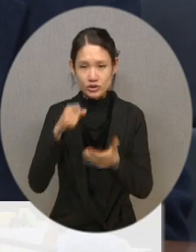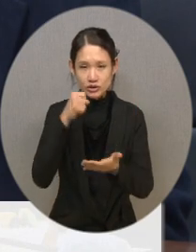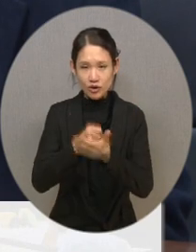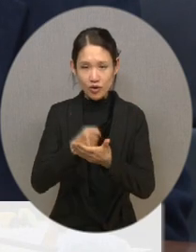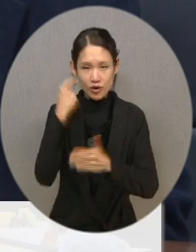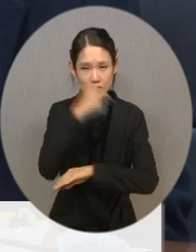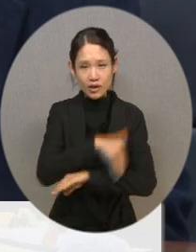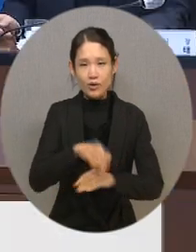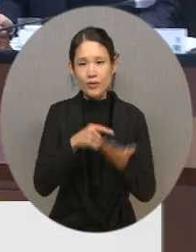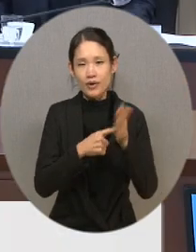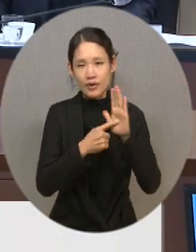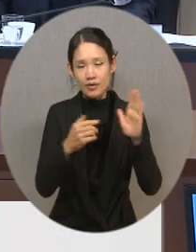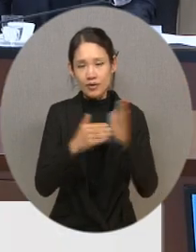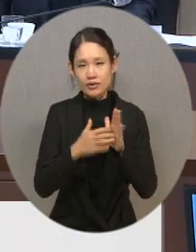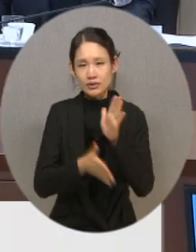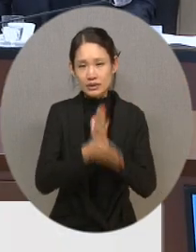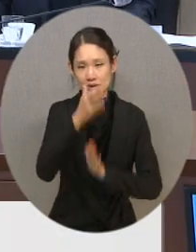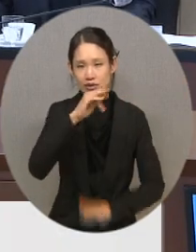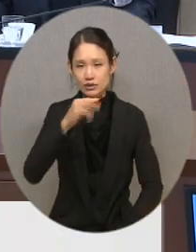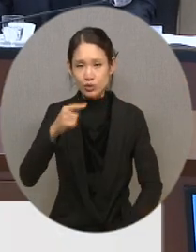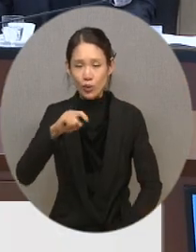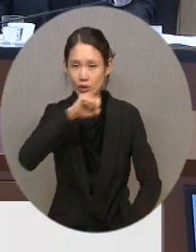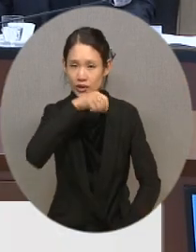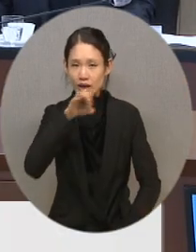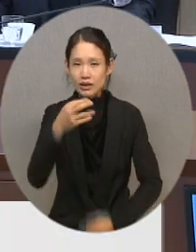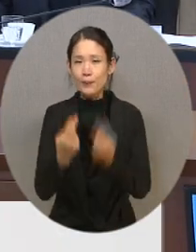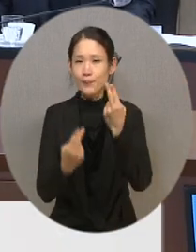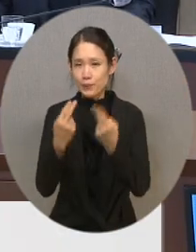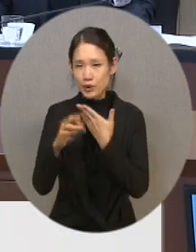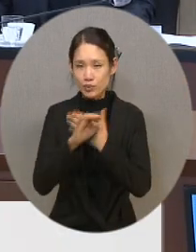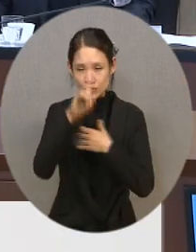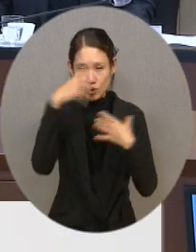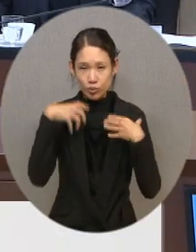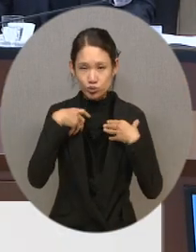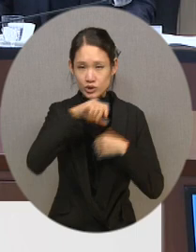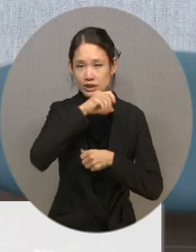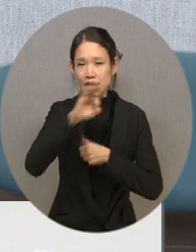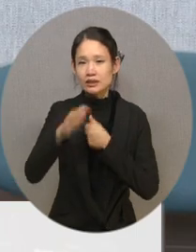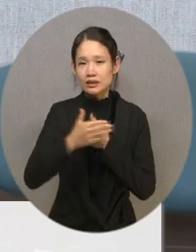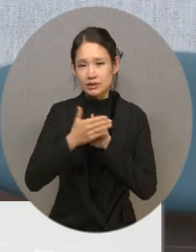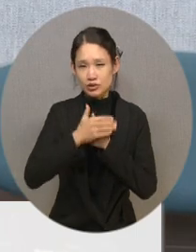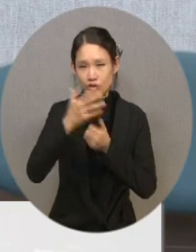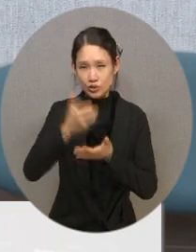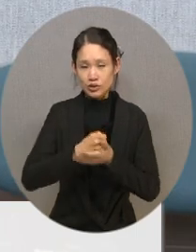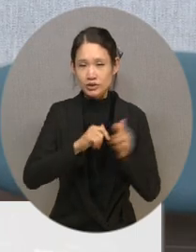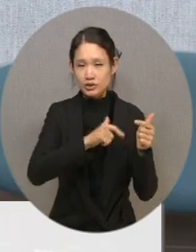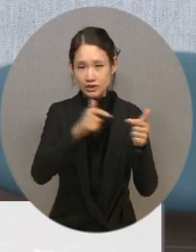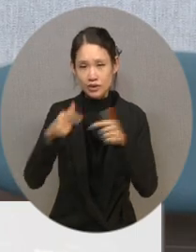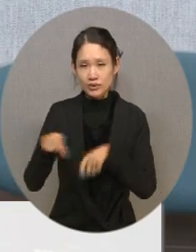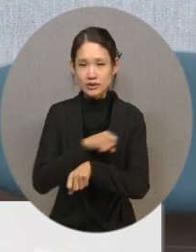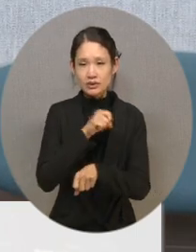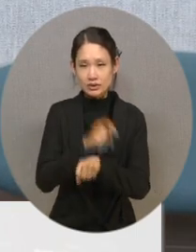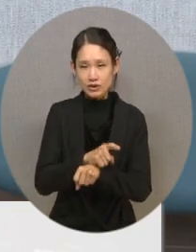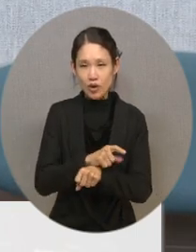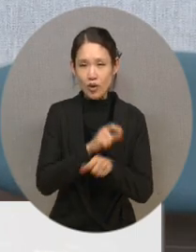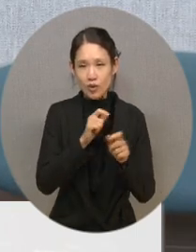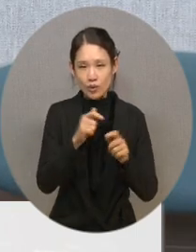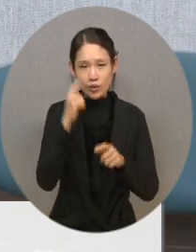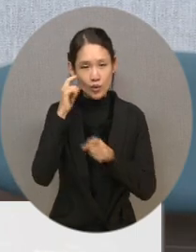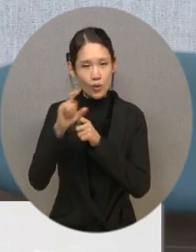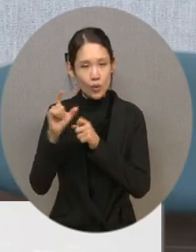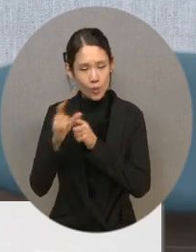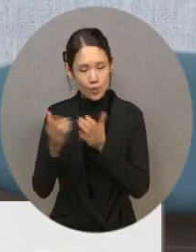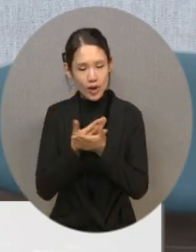내세웠습니다. 시, 도 예산과 비례해서 정부 예산이 지원되고 지역별, 특성별, 특성을